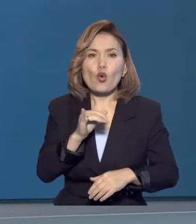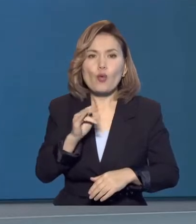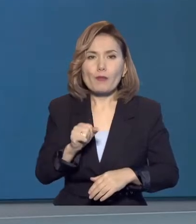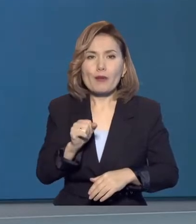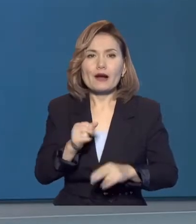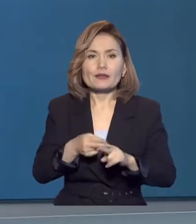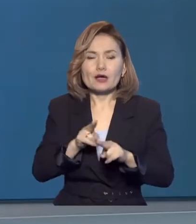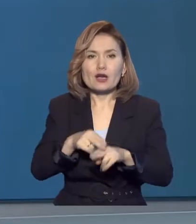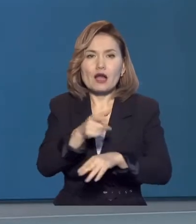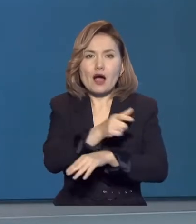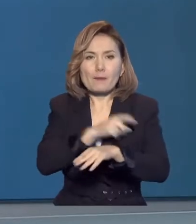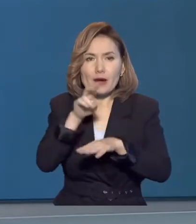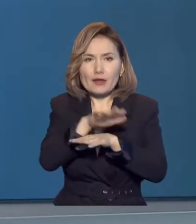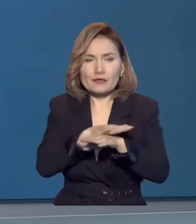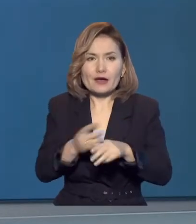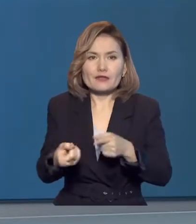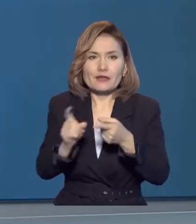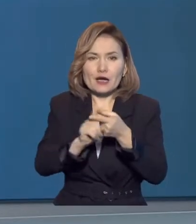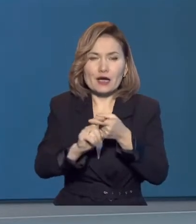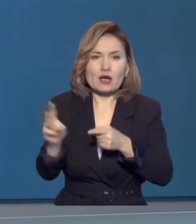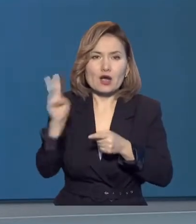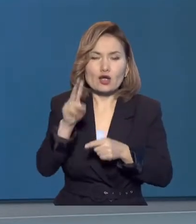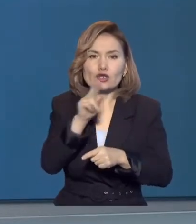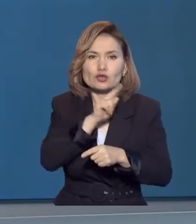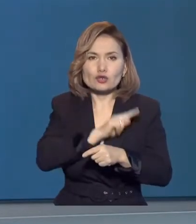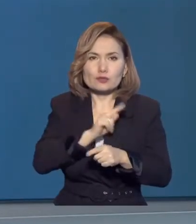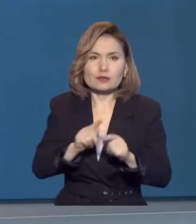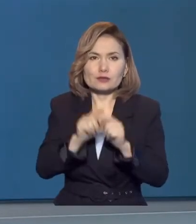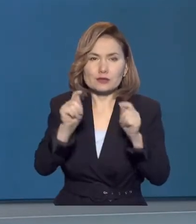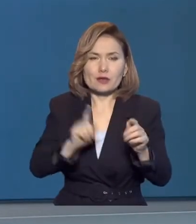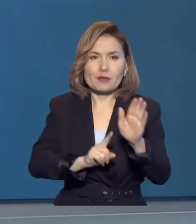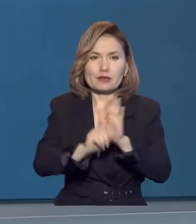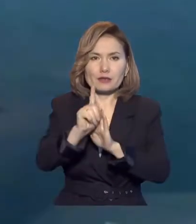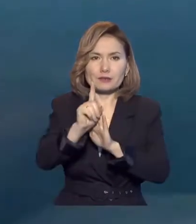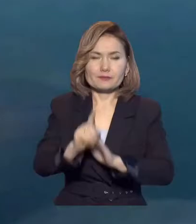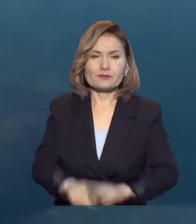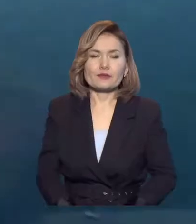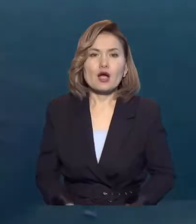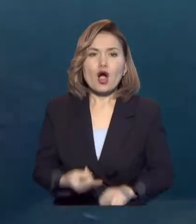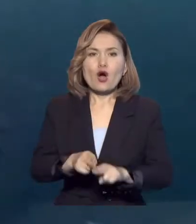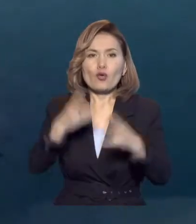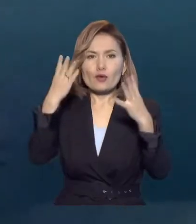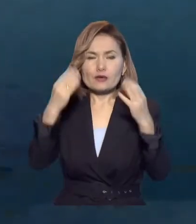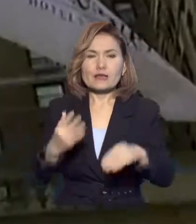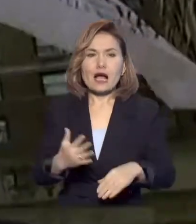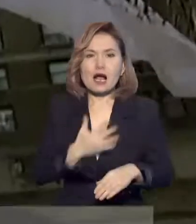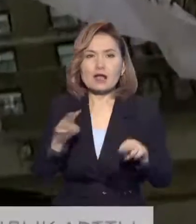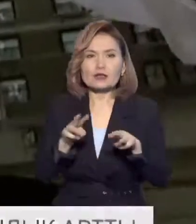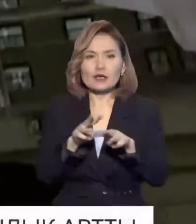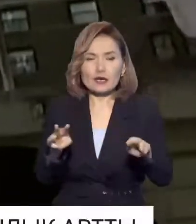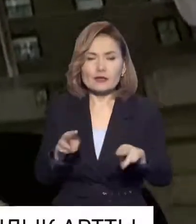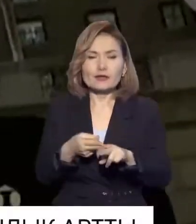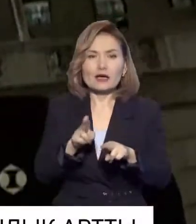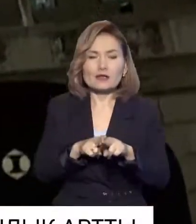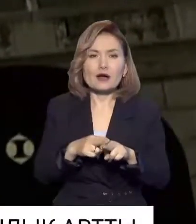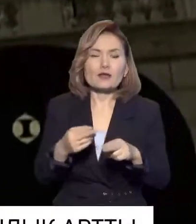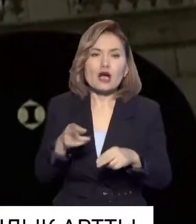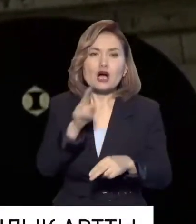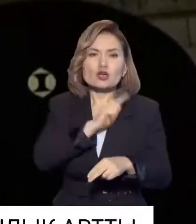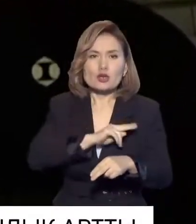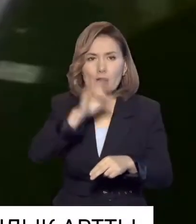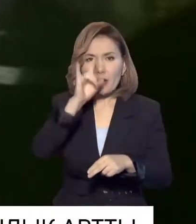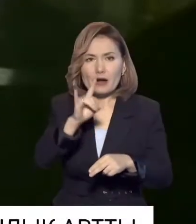ТМДға мүше елдермен дипломатиялық байланыс орнатуға шешім қабылдады. Осы күні Канада үкіметі ТМДмен арадағы қарым-қатынас